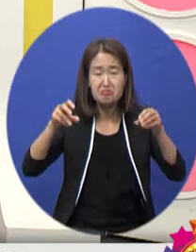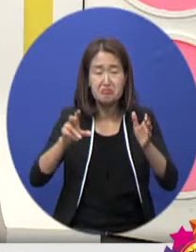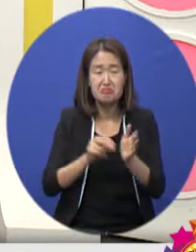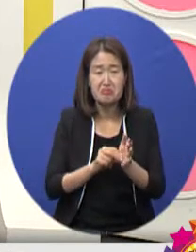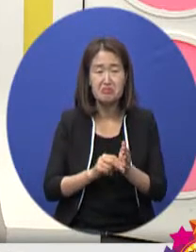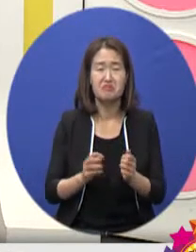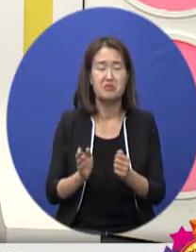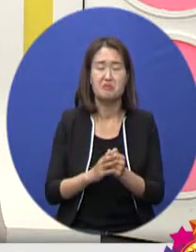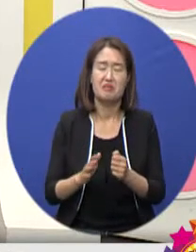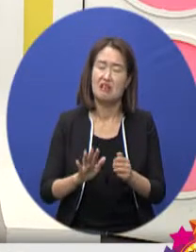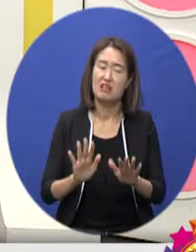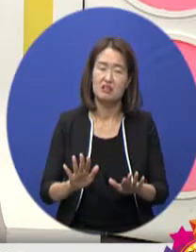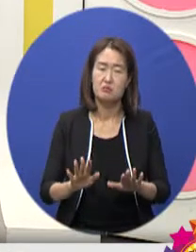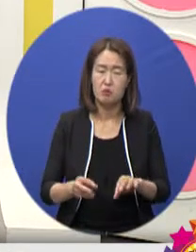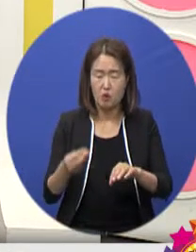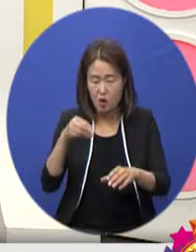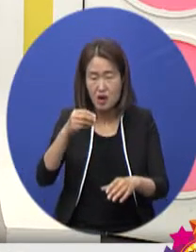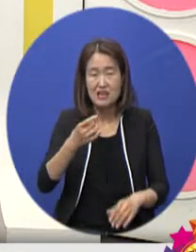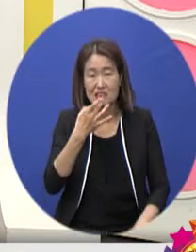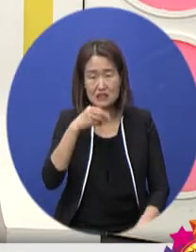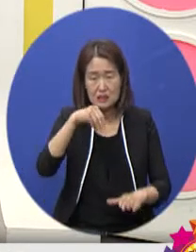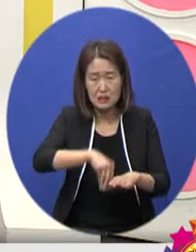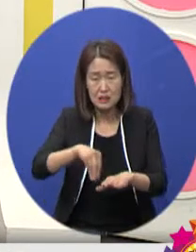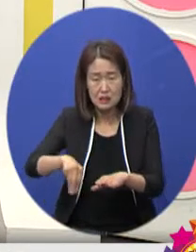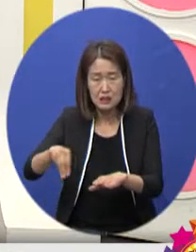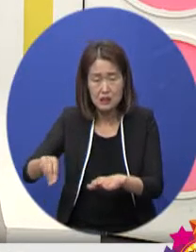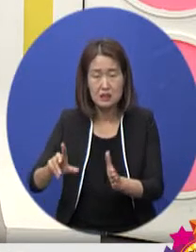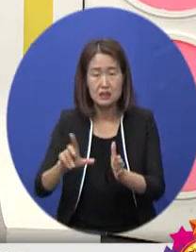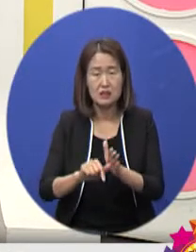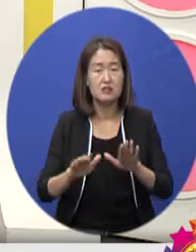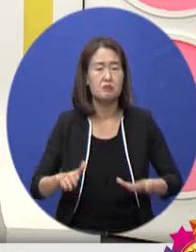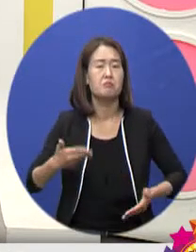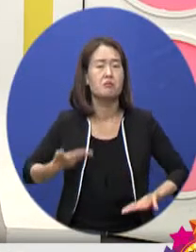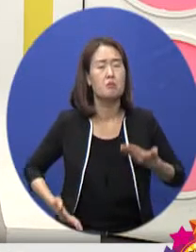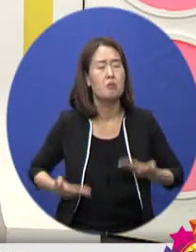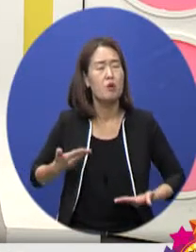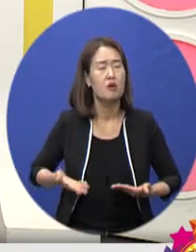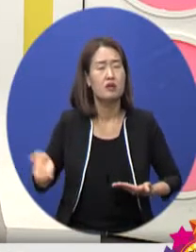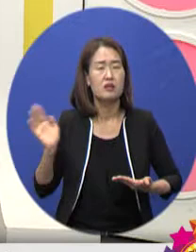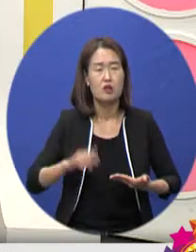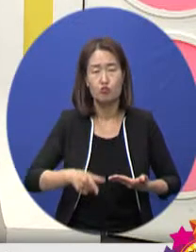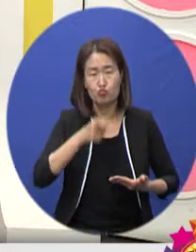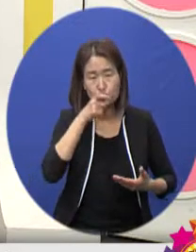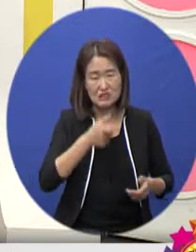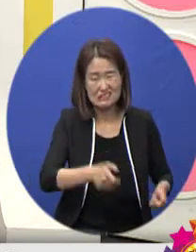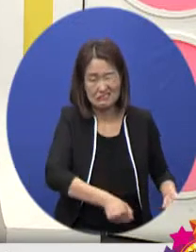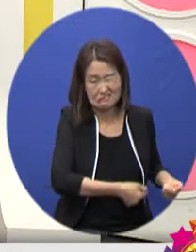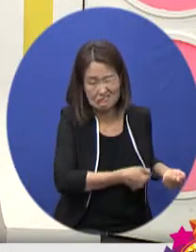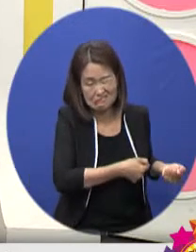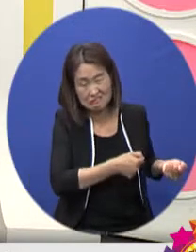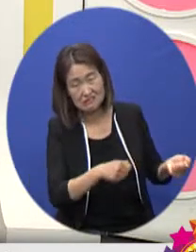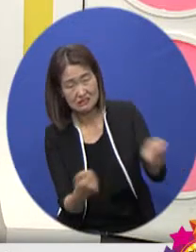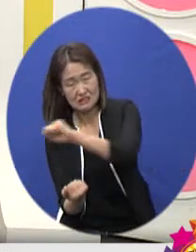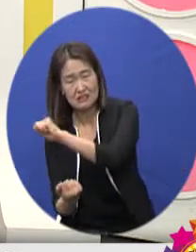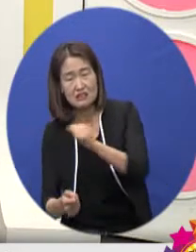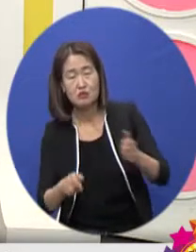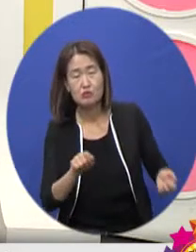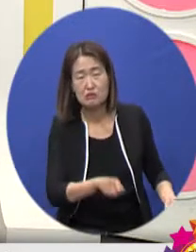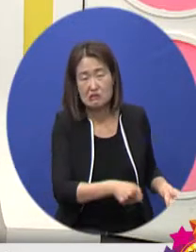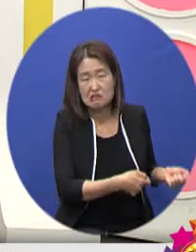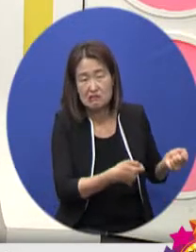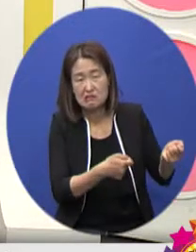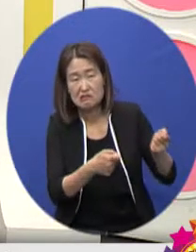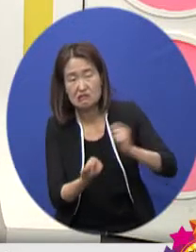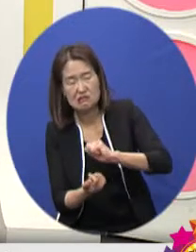모중도 하고 지금 한참 그럴 때거든요. 그렇죠. 그래서 그냥 물 퍼다가 모중하고 그러는데 물통